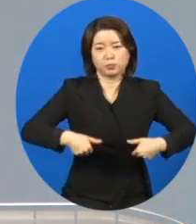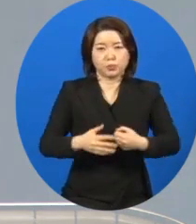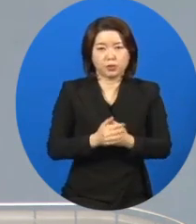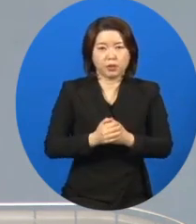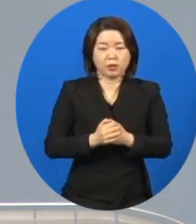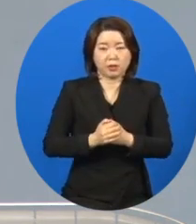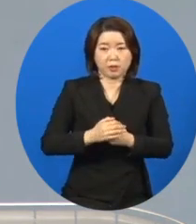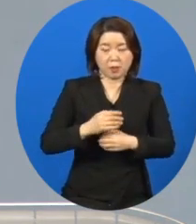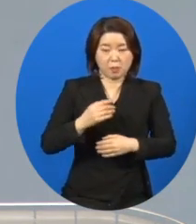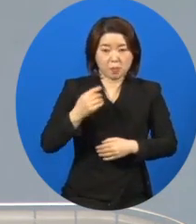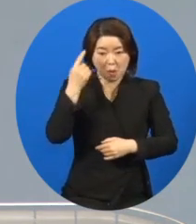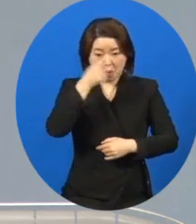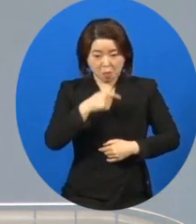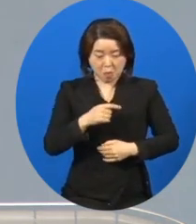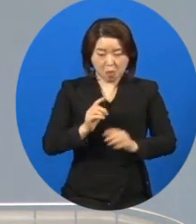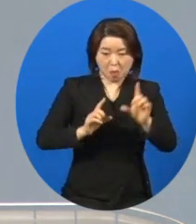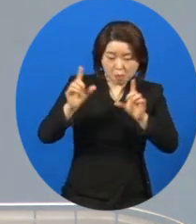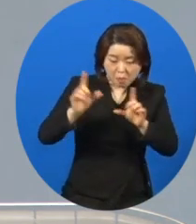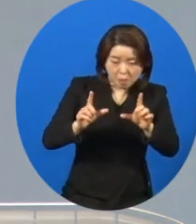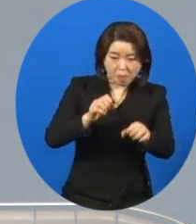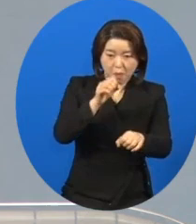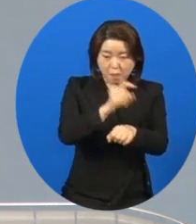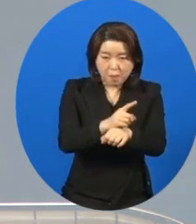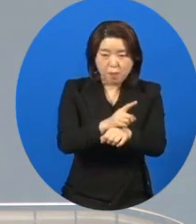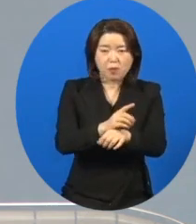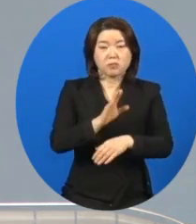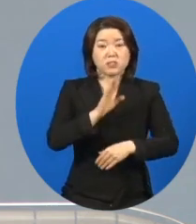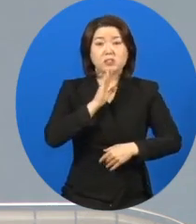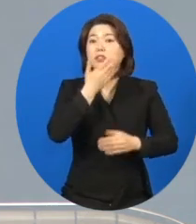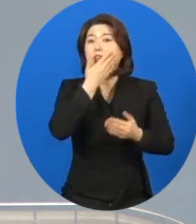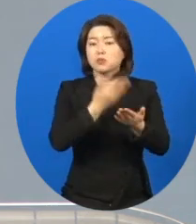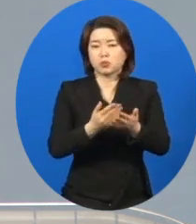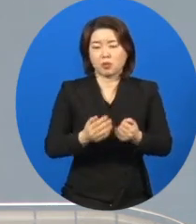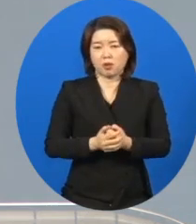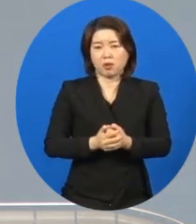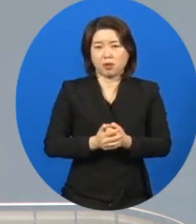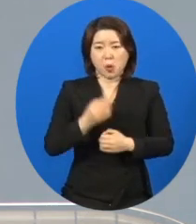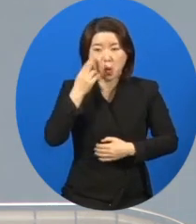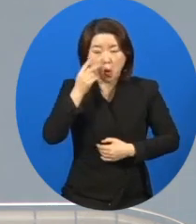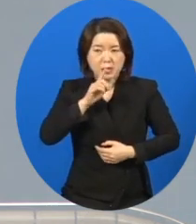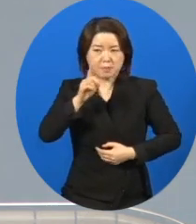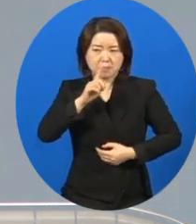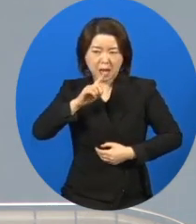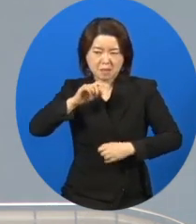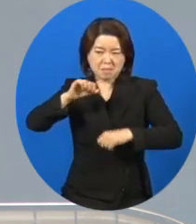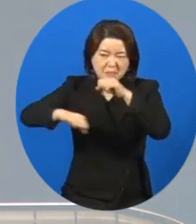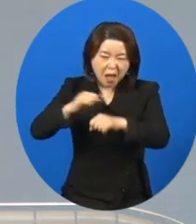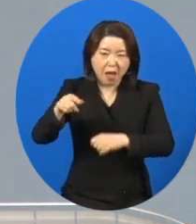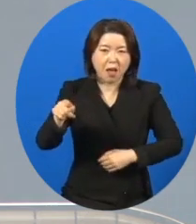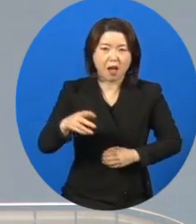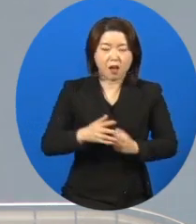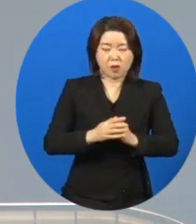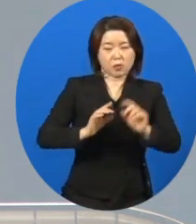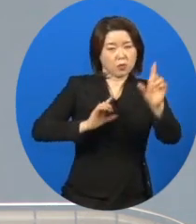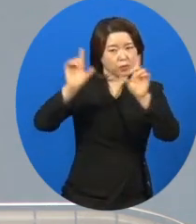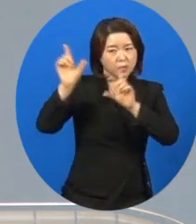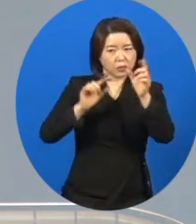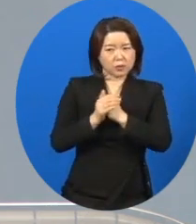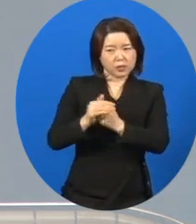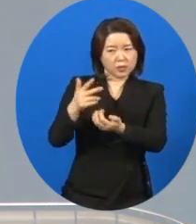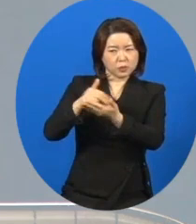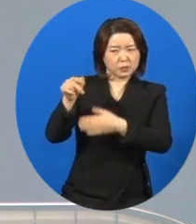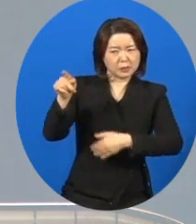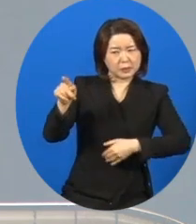성품도 태도도 너무너무 중요해요. 혹시 말이 거칠고 태도가 주님이 저런